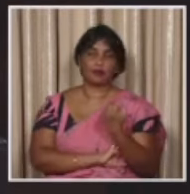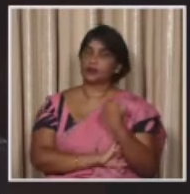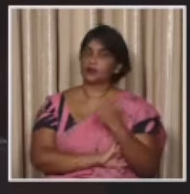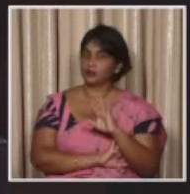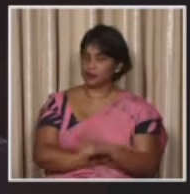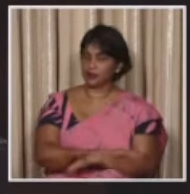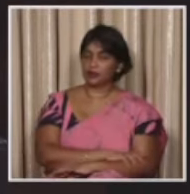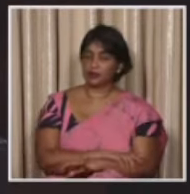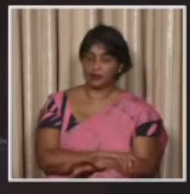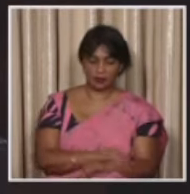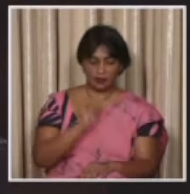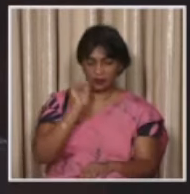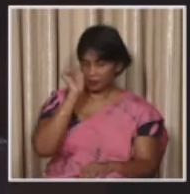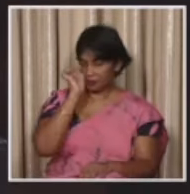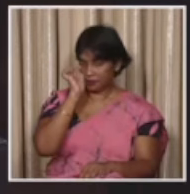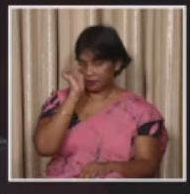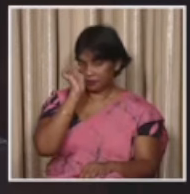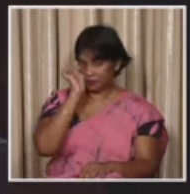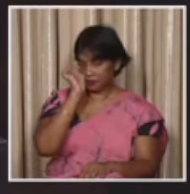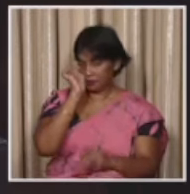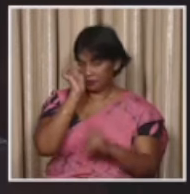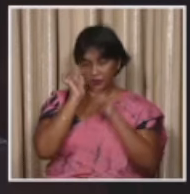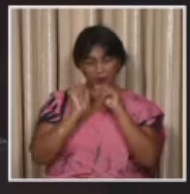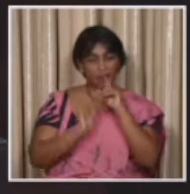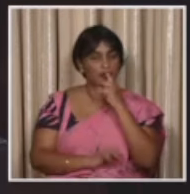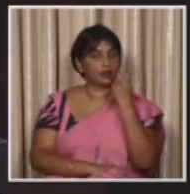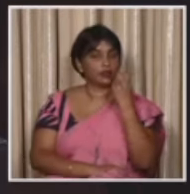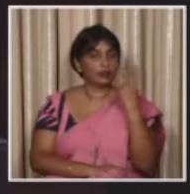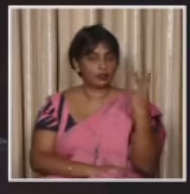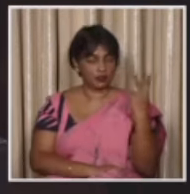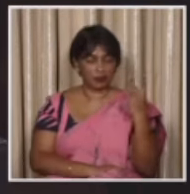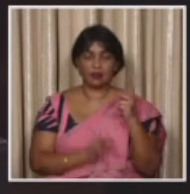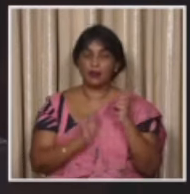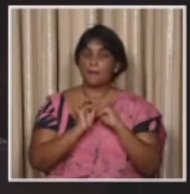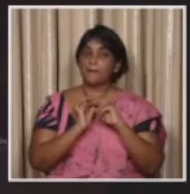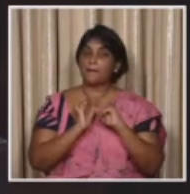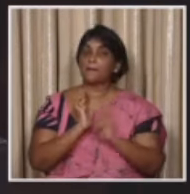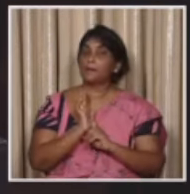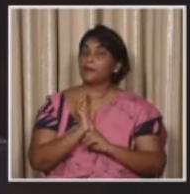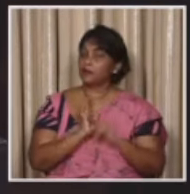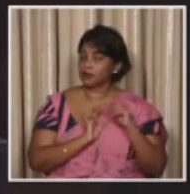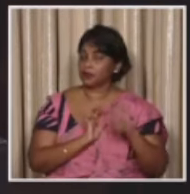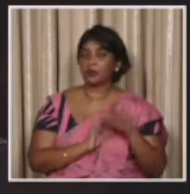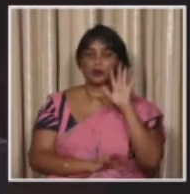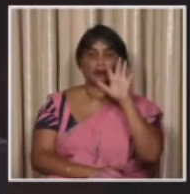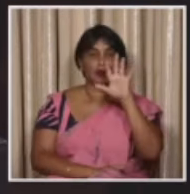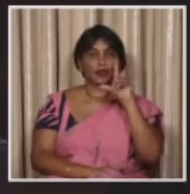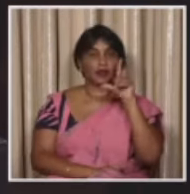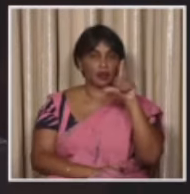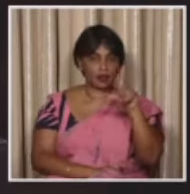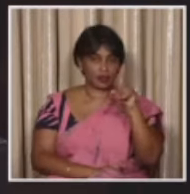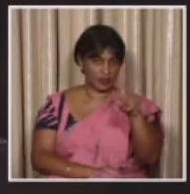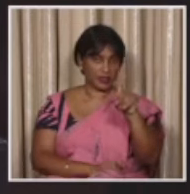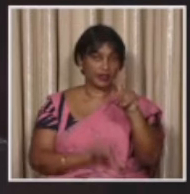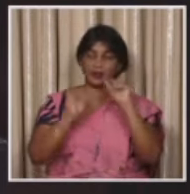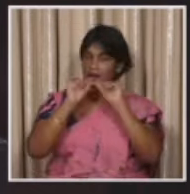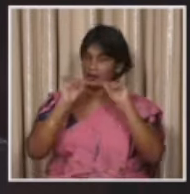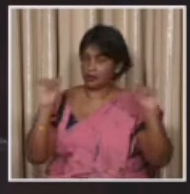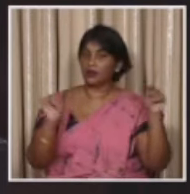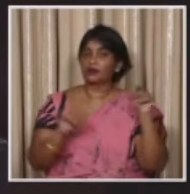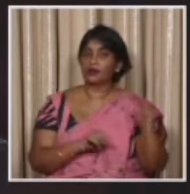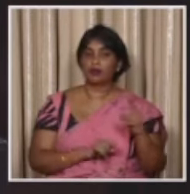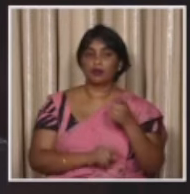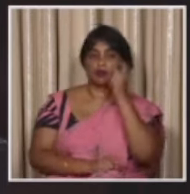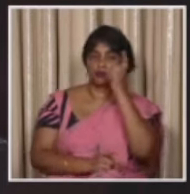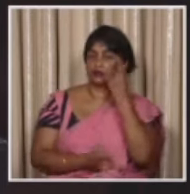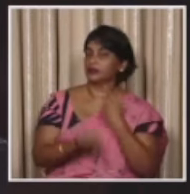වෙනවා. ඇත්ත වශයෙන්ම මම මතක් කරන්න කැමති 2002 පනතේ 51 ක්ලෝස් එක දිහා බැලුවත්